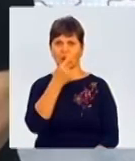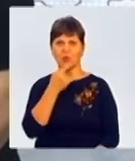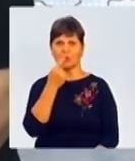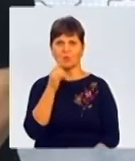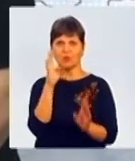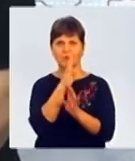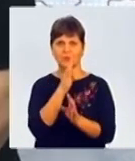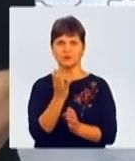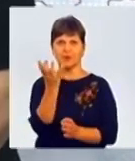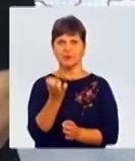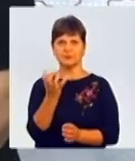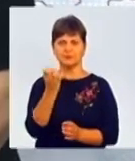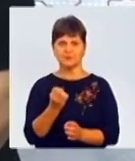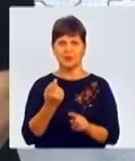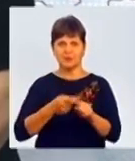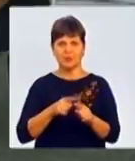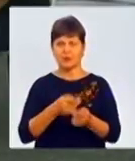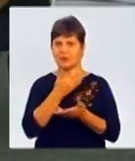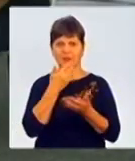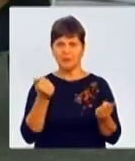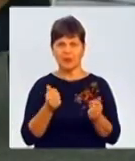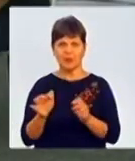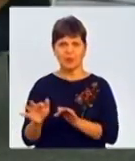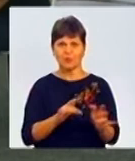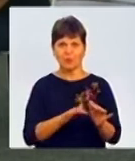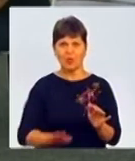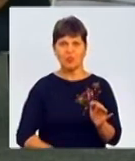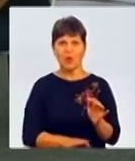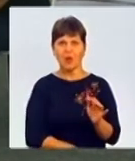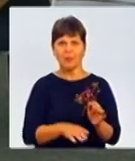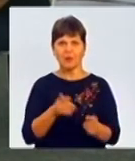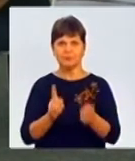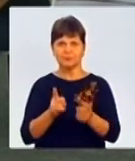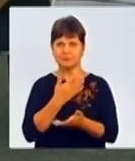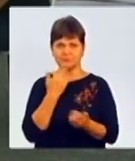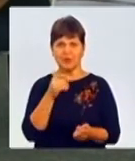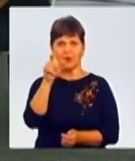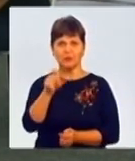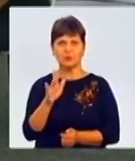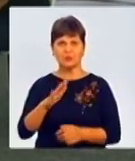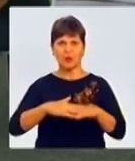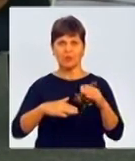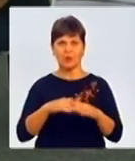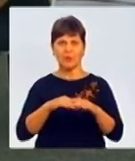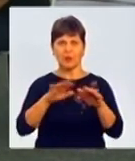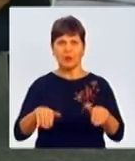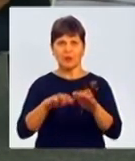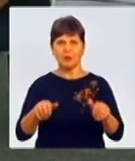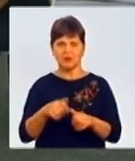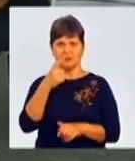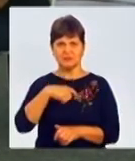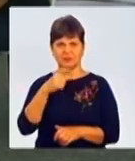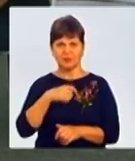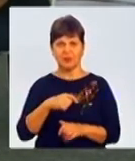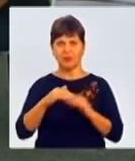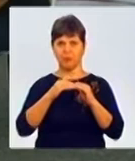цьому, як правило, немає рухів ногами. Людина тільки руками намагається утримати себе на